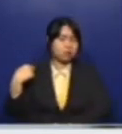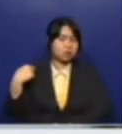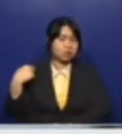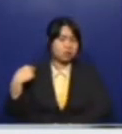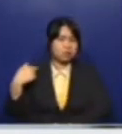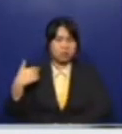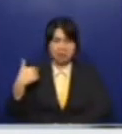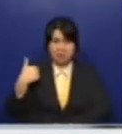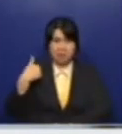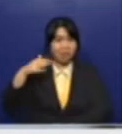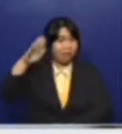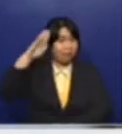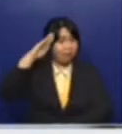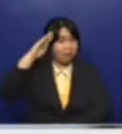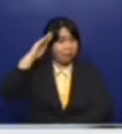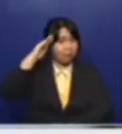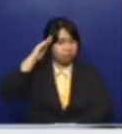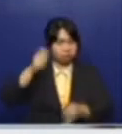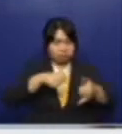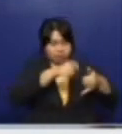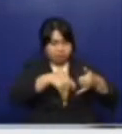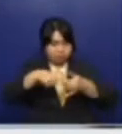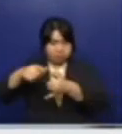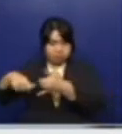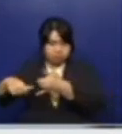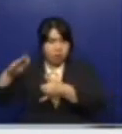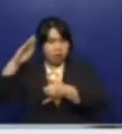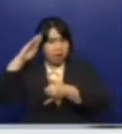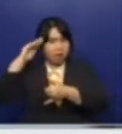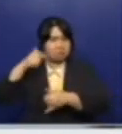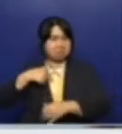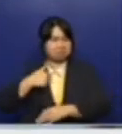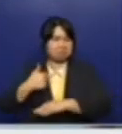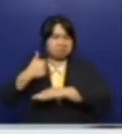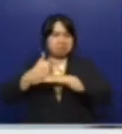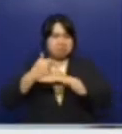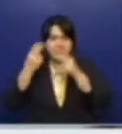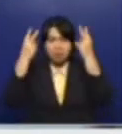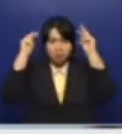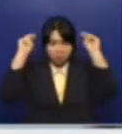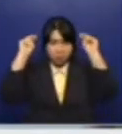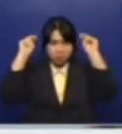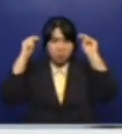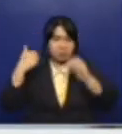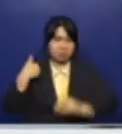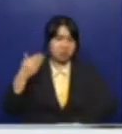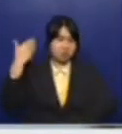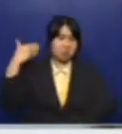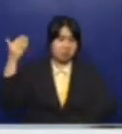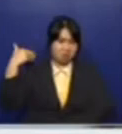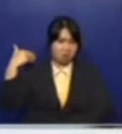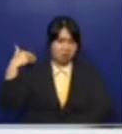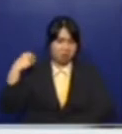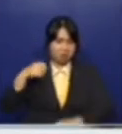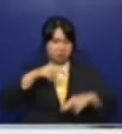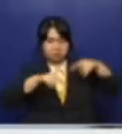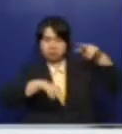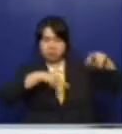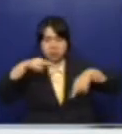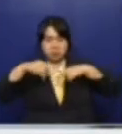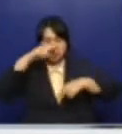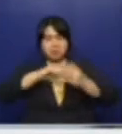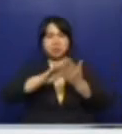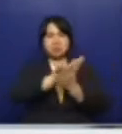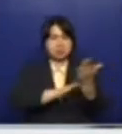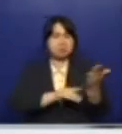มีนายพลอยู่หลายคนที่ตั้งตัวเป็นนายกรัฐมนตรีและมาปกครองบ้านเมืองในลักษณ